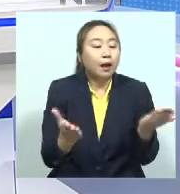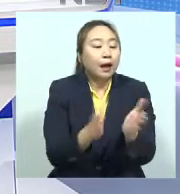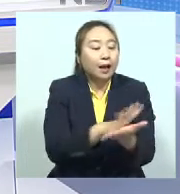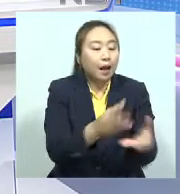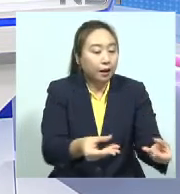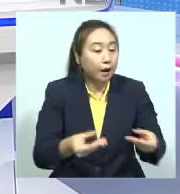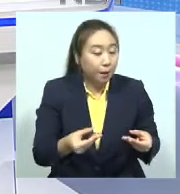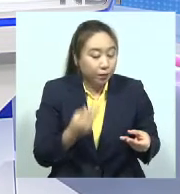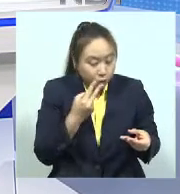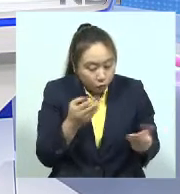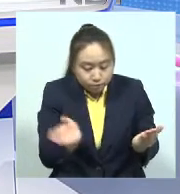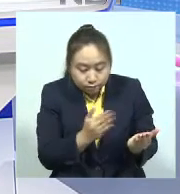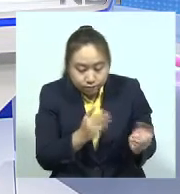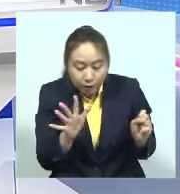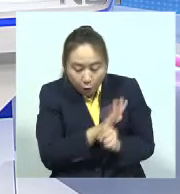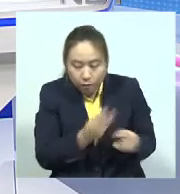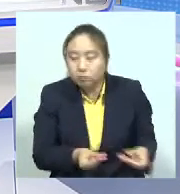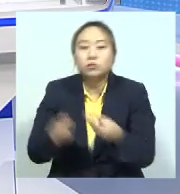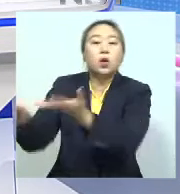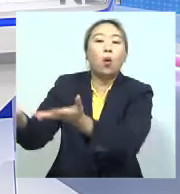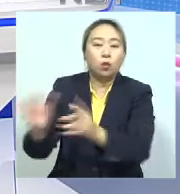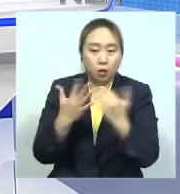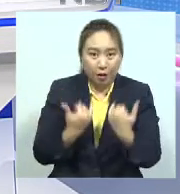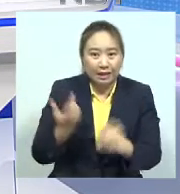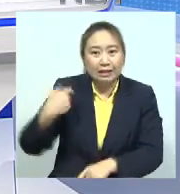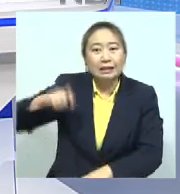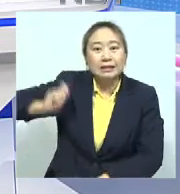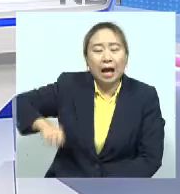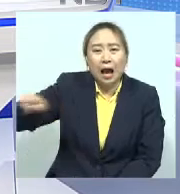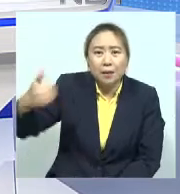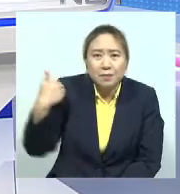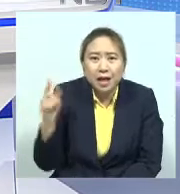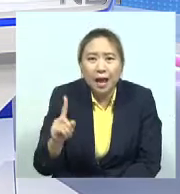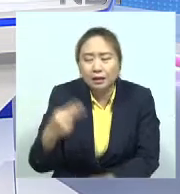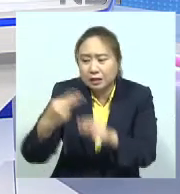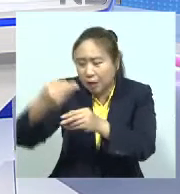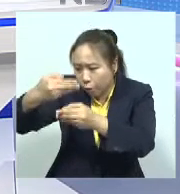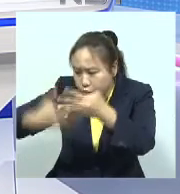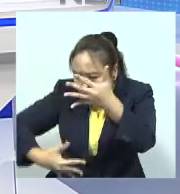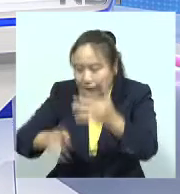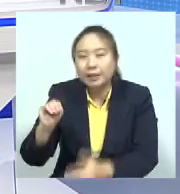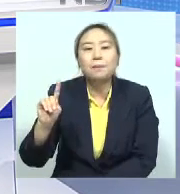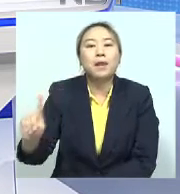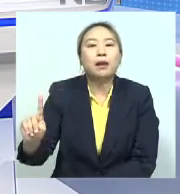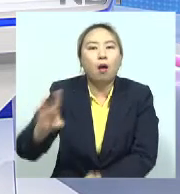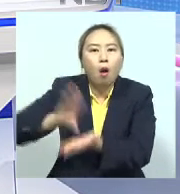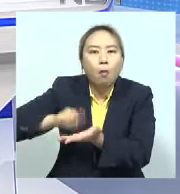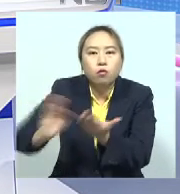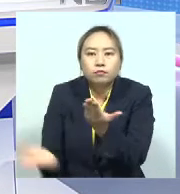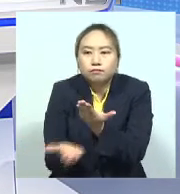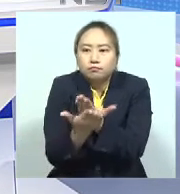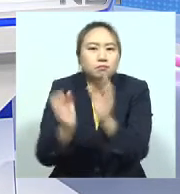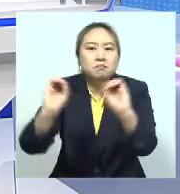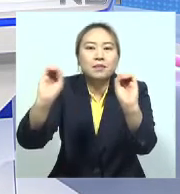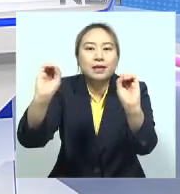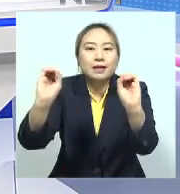มแล้วส่งเลยเพราะฉะนั้นสิ่งที่มีในมือศาลรัฐธรรมนูญตอนนี้มีแค่รายชื่อ41ส.ส.ที่ส่งผ่านคุณชวนมาไม่ได้มีข้อมูลมาให้ศาลเพราะ